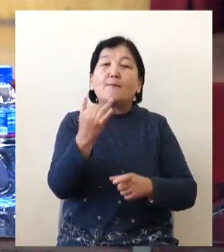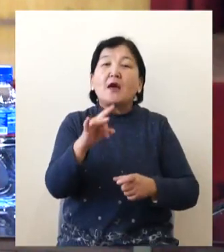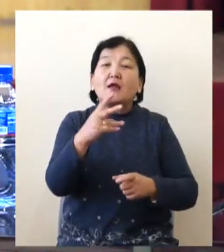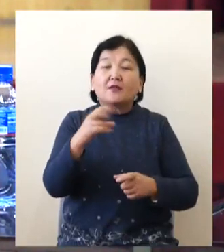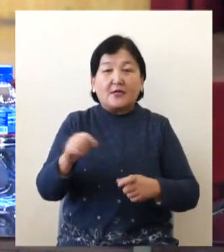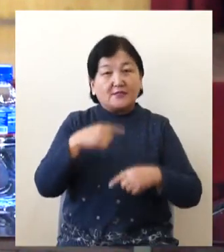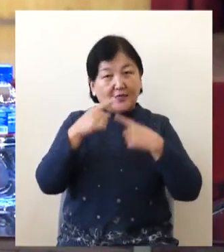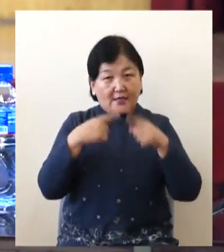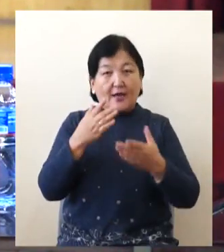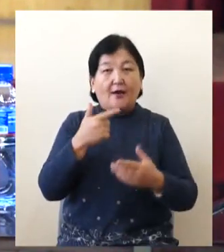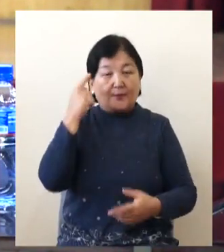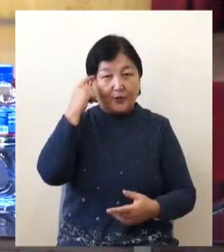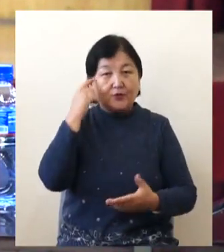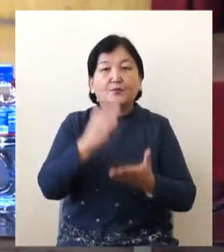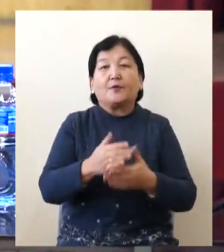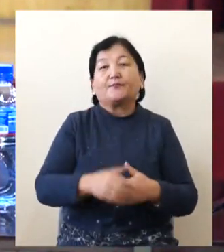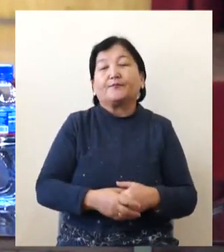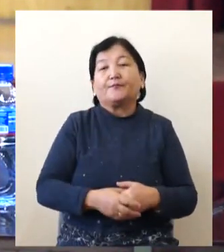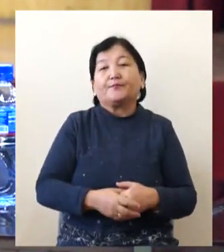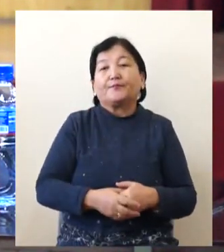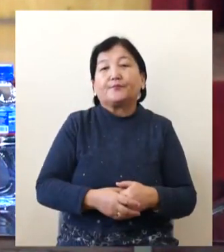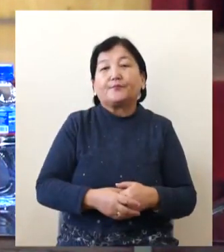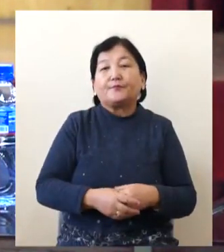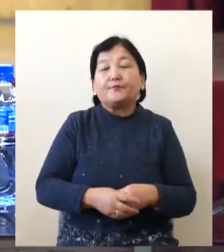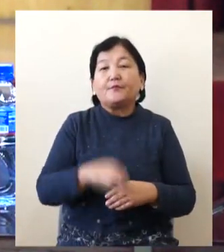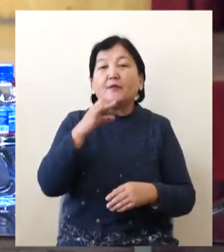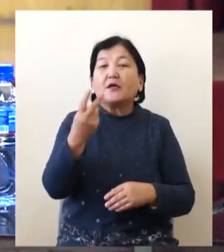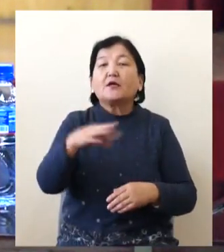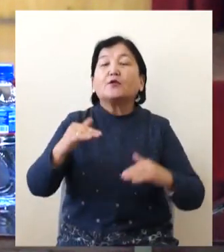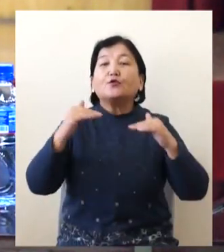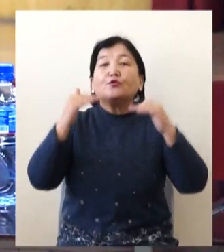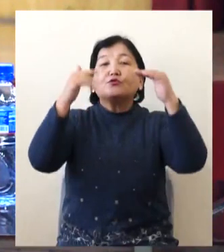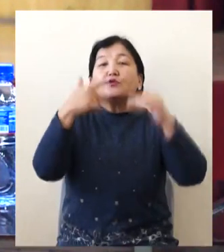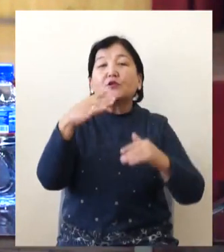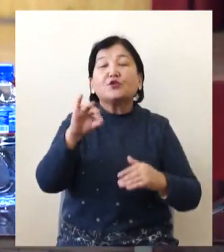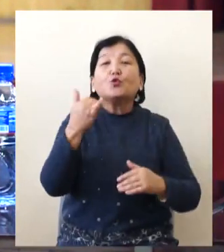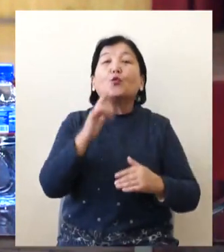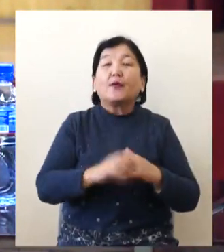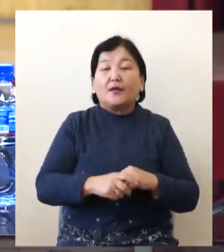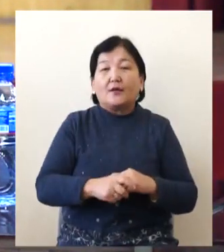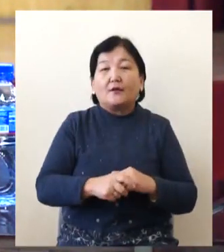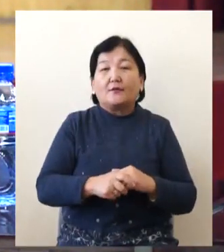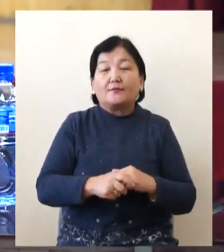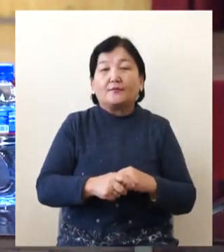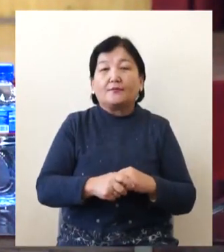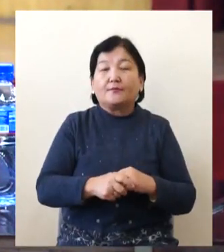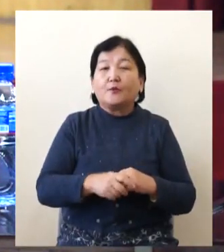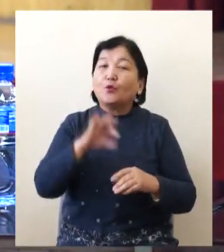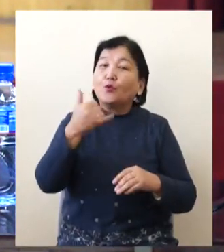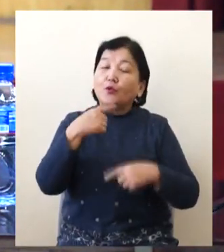маа. За, ингээд хөгжил гэж юу вэ? Юунес бүтдэг юм бэ?